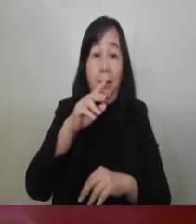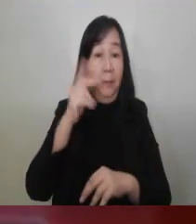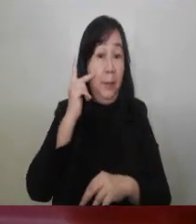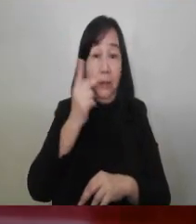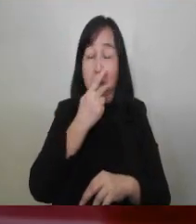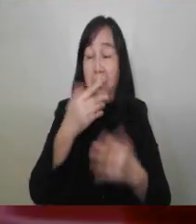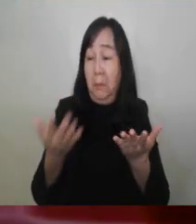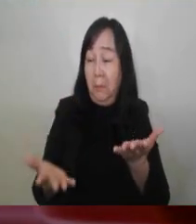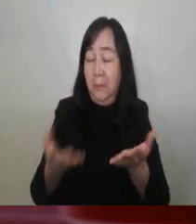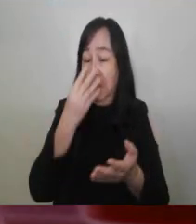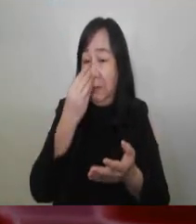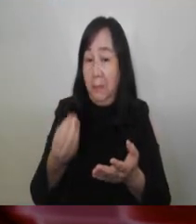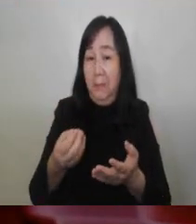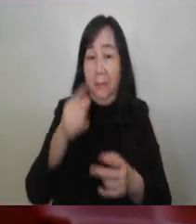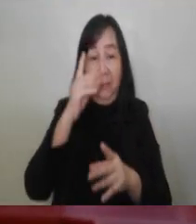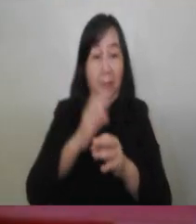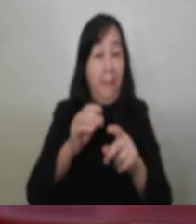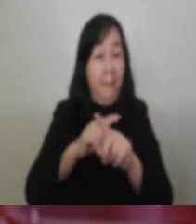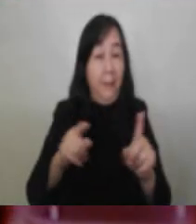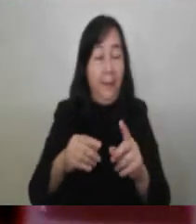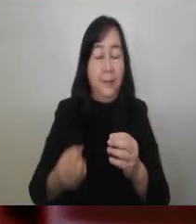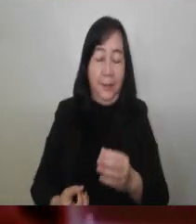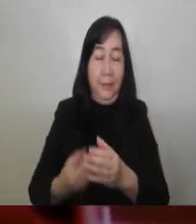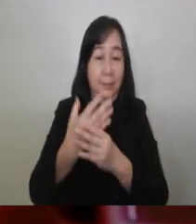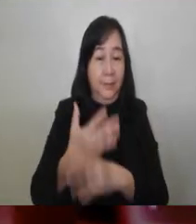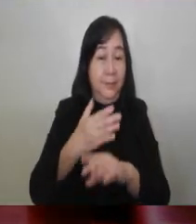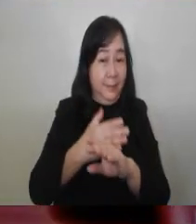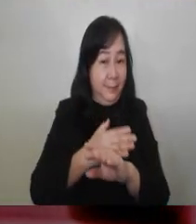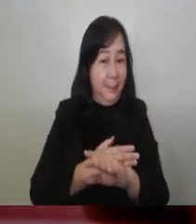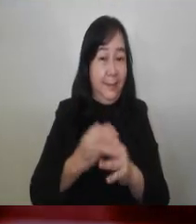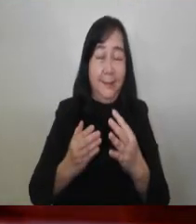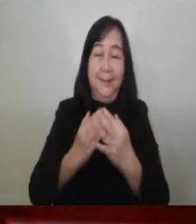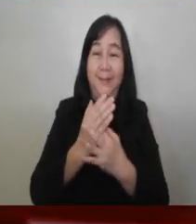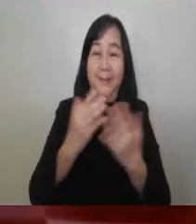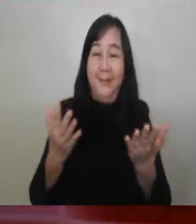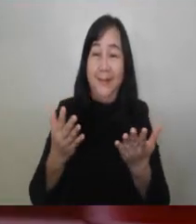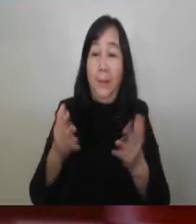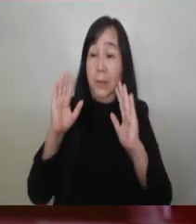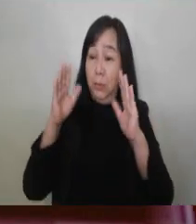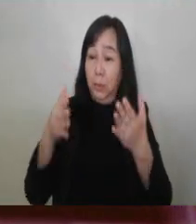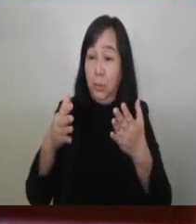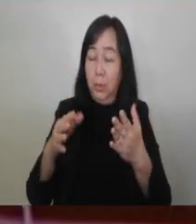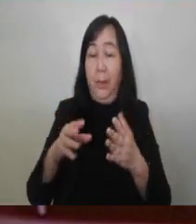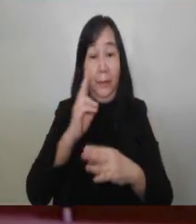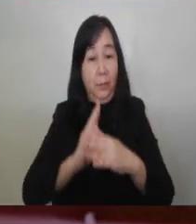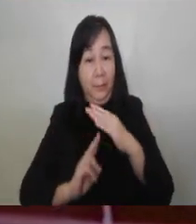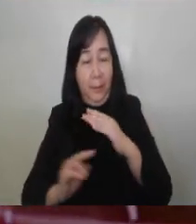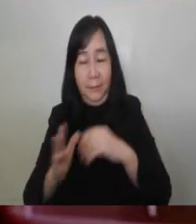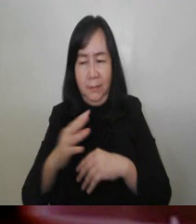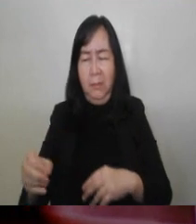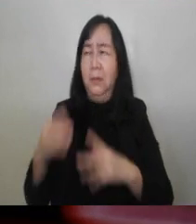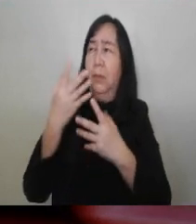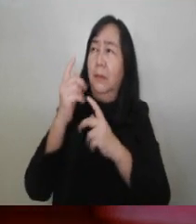Picasso, maaring maliit pa ang ating pananampalataya, ngunit lumalago ito sa pamamagitan ng pagkatuto,